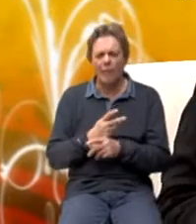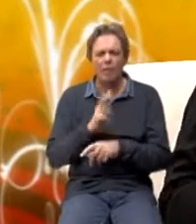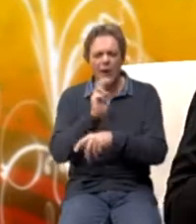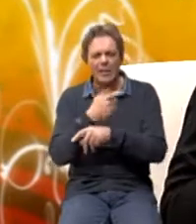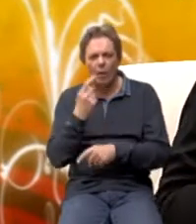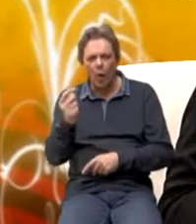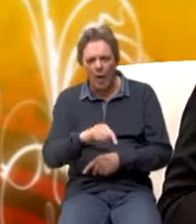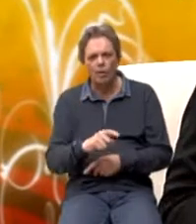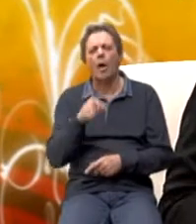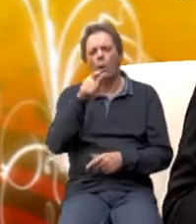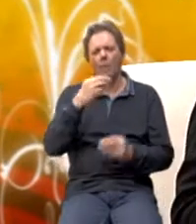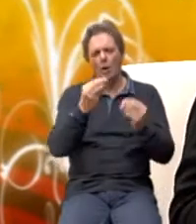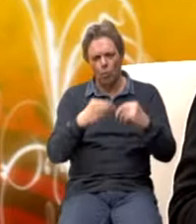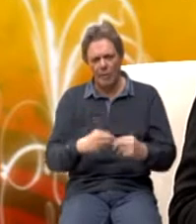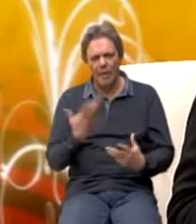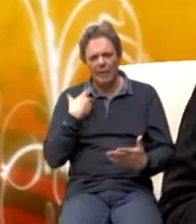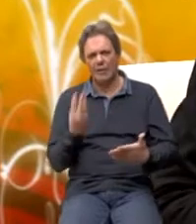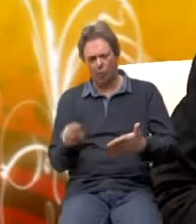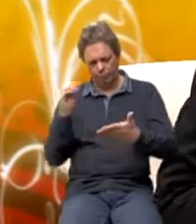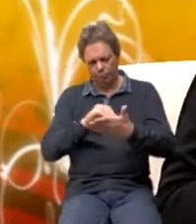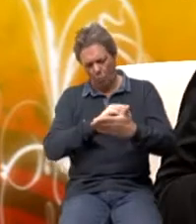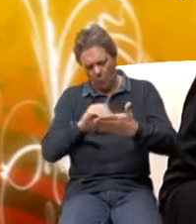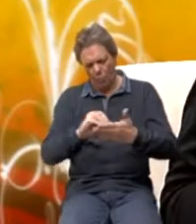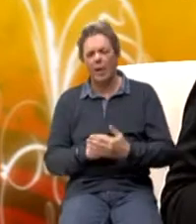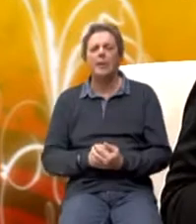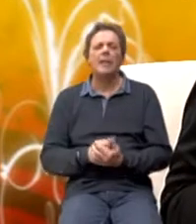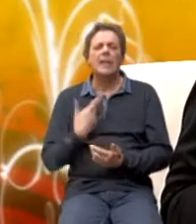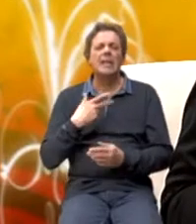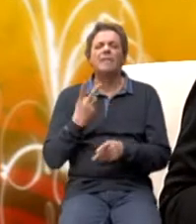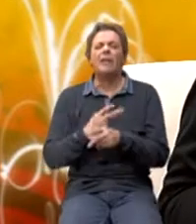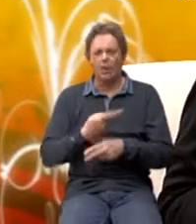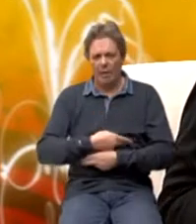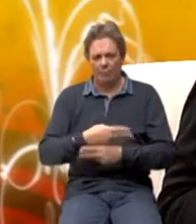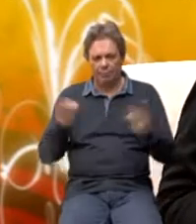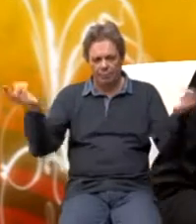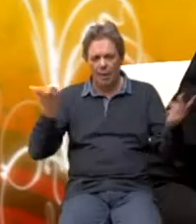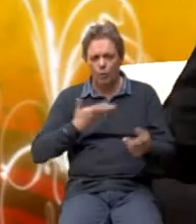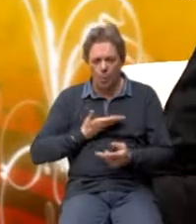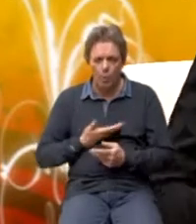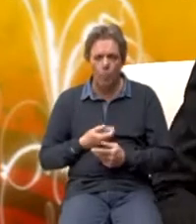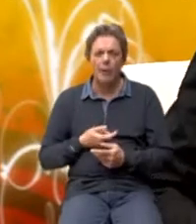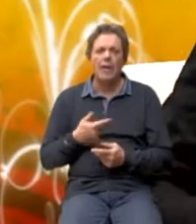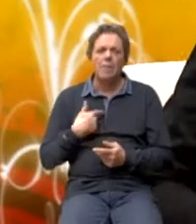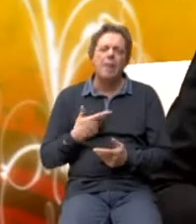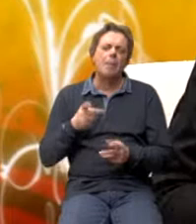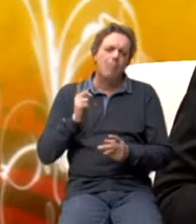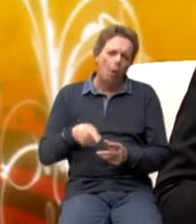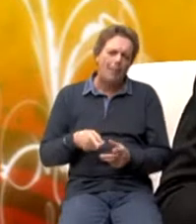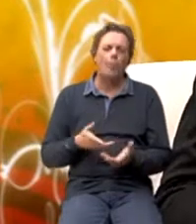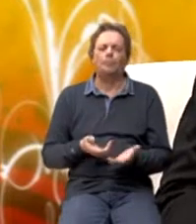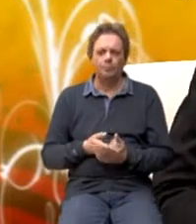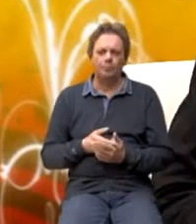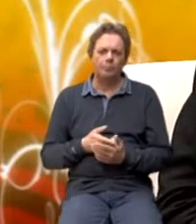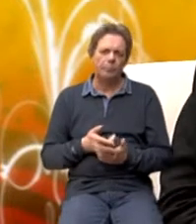našla ima jedan sustav u koji se to unosi i onda dobiju sve države članice na znanje, tako i mi, i moramo onda postupati